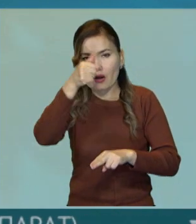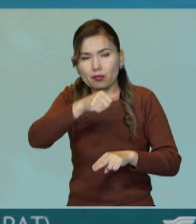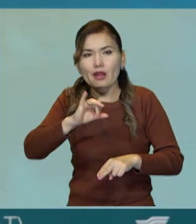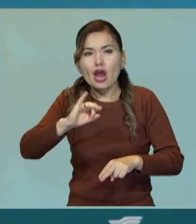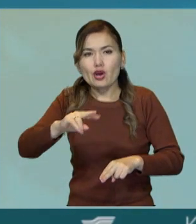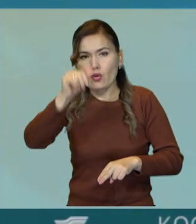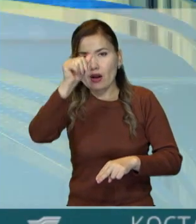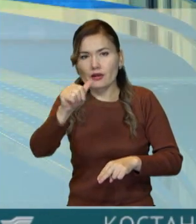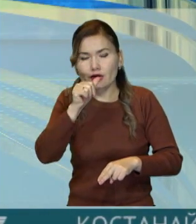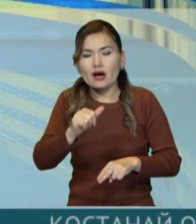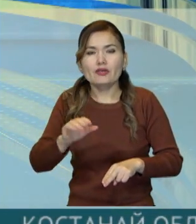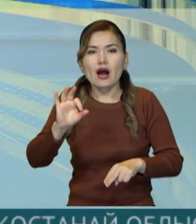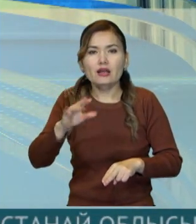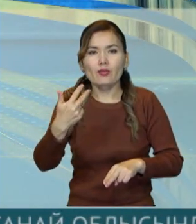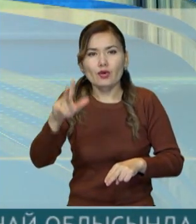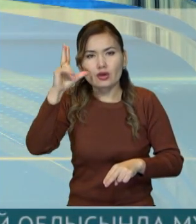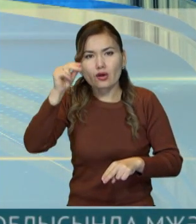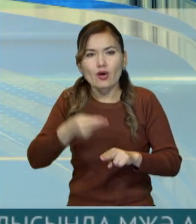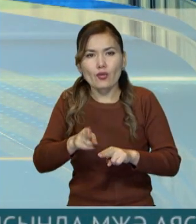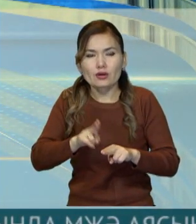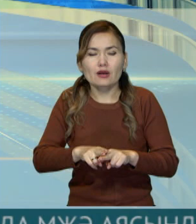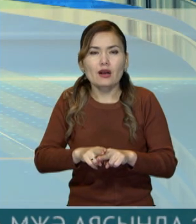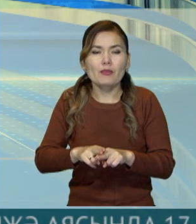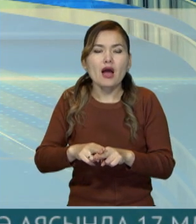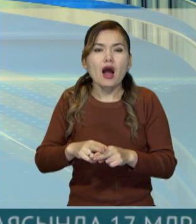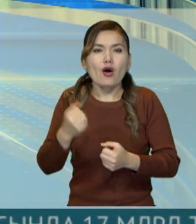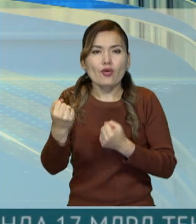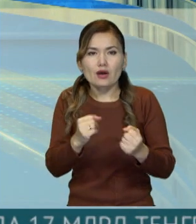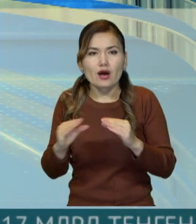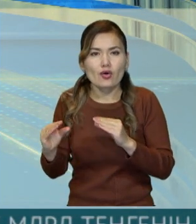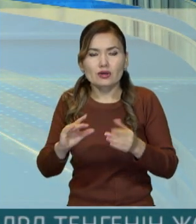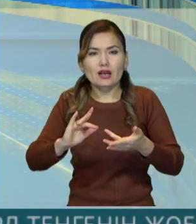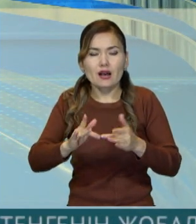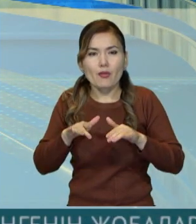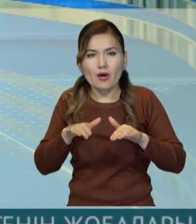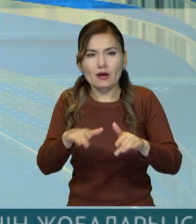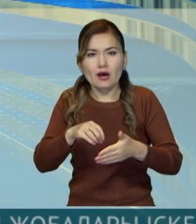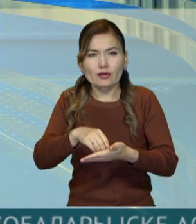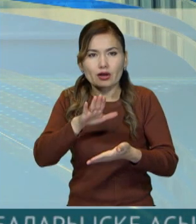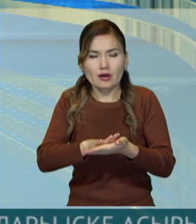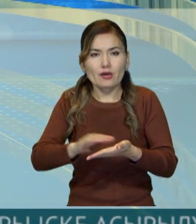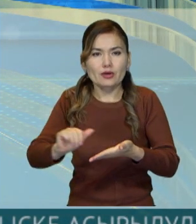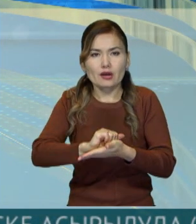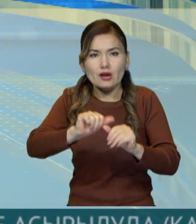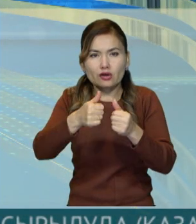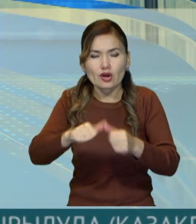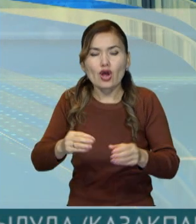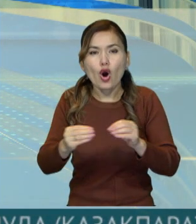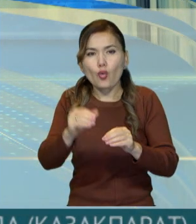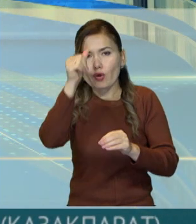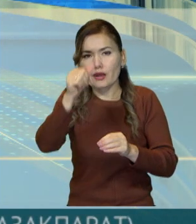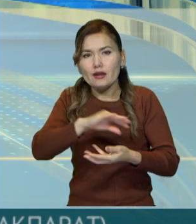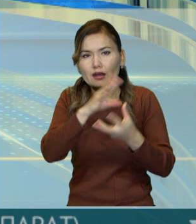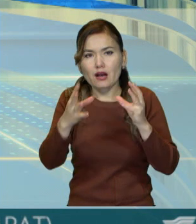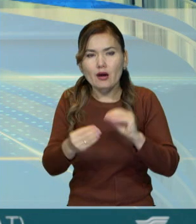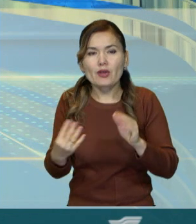мен қазанның 30 аралығында 2,5 мыңға жуық көлік онлайн форматта тіркелді. Ол 10 айдың қорытындысына сәйкес